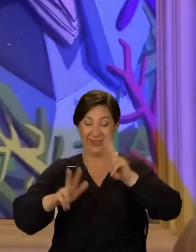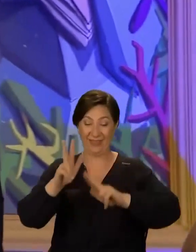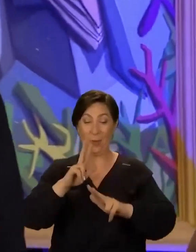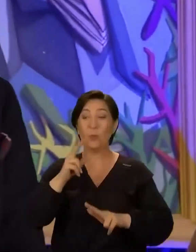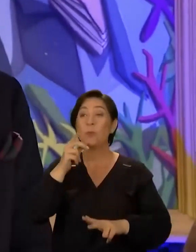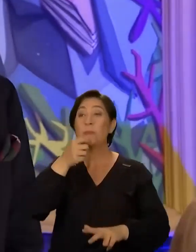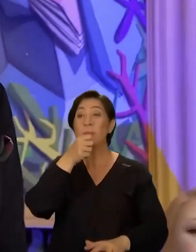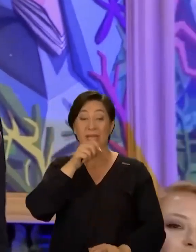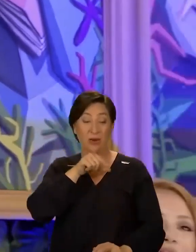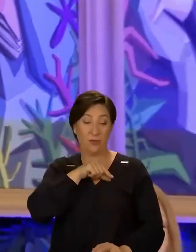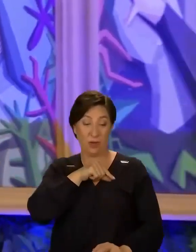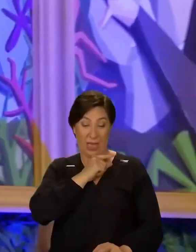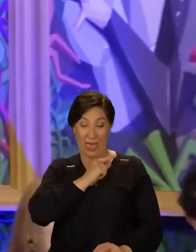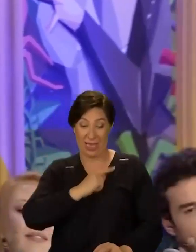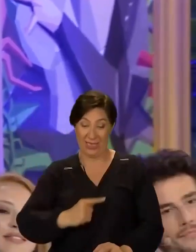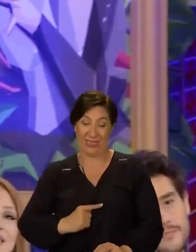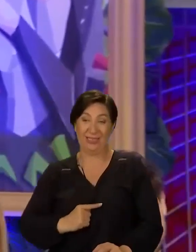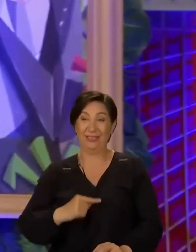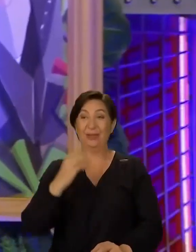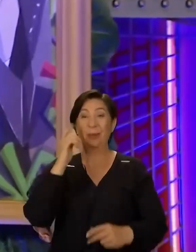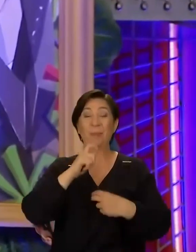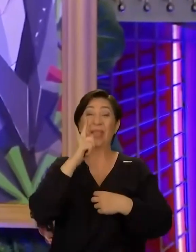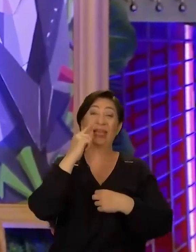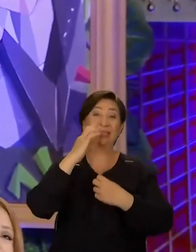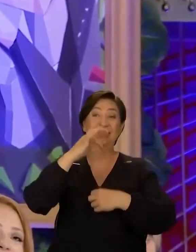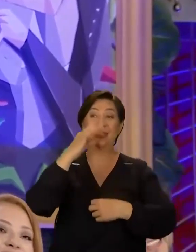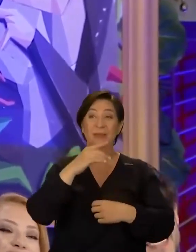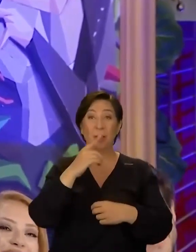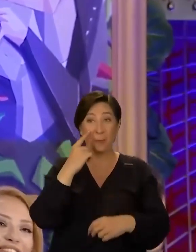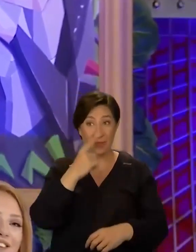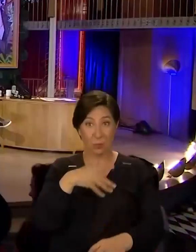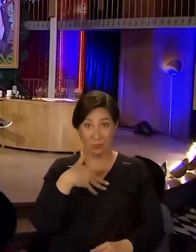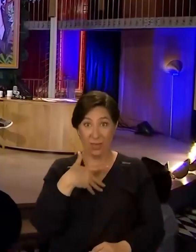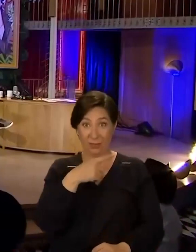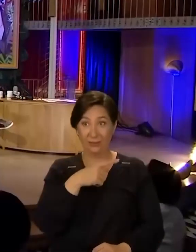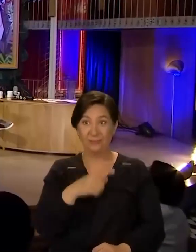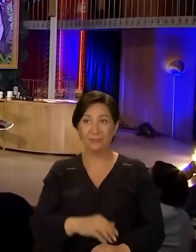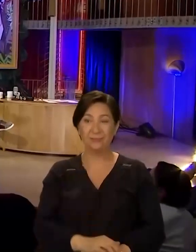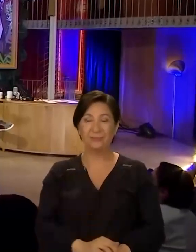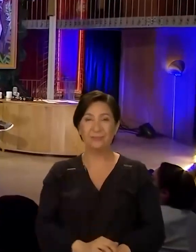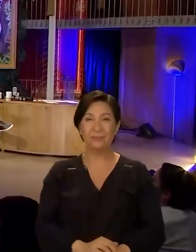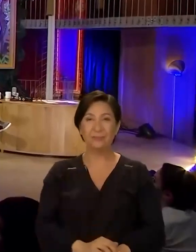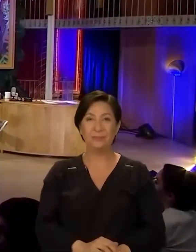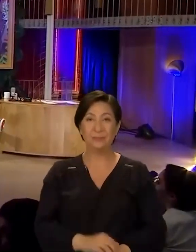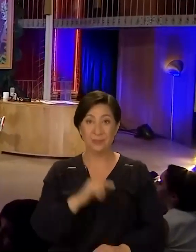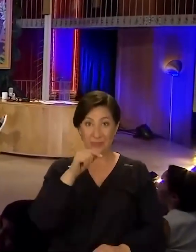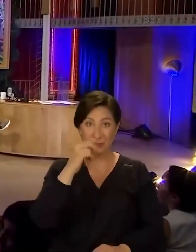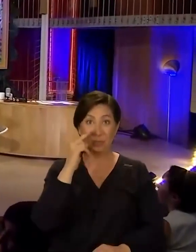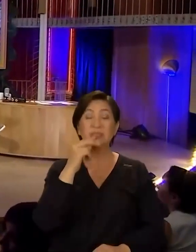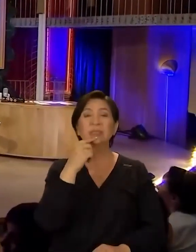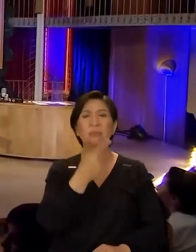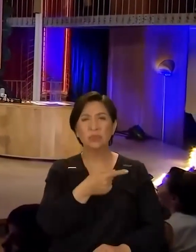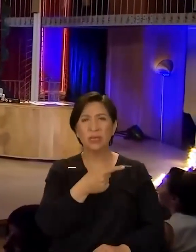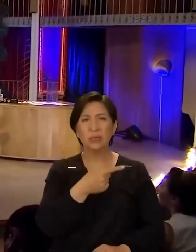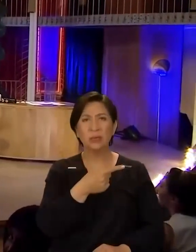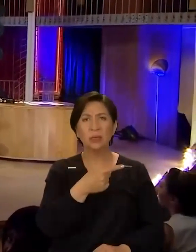entarisinde mikrofon yarığı açtıran tek insan. Hani ben görmedim, merak ettim. Şimdi göreceksin. Tamam. Şimdi demişler